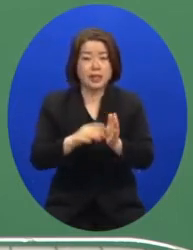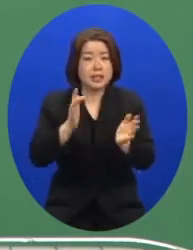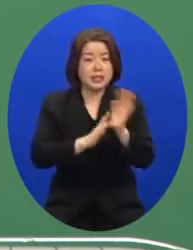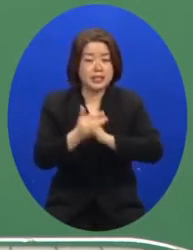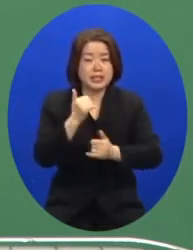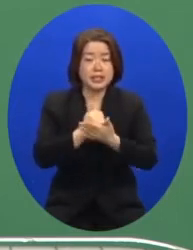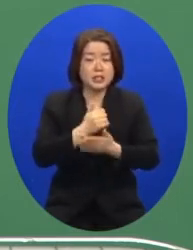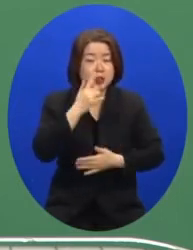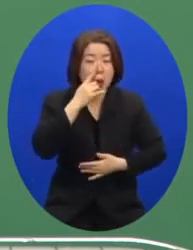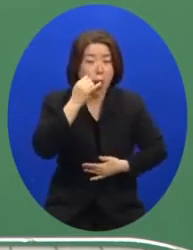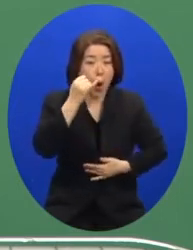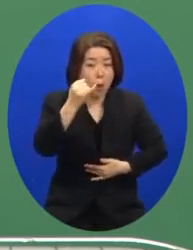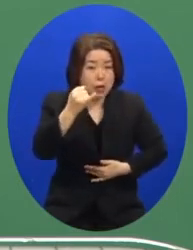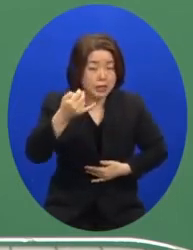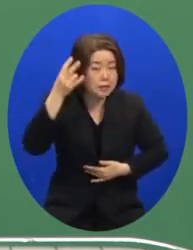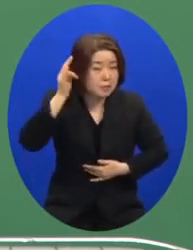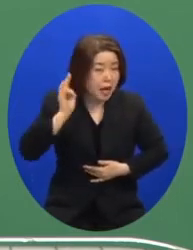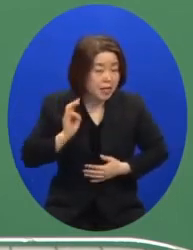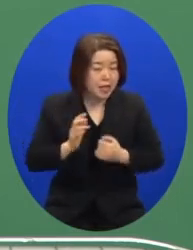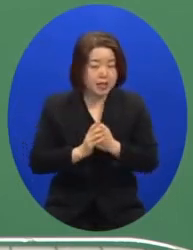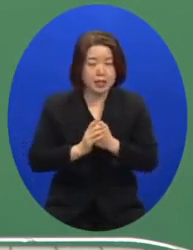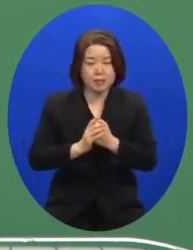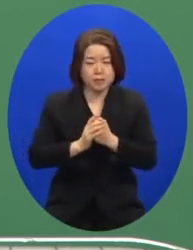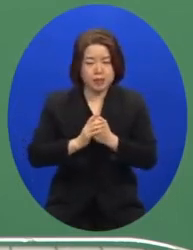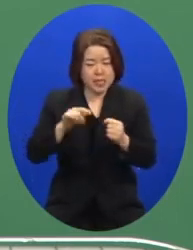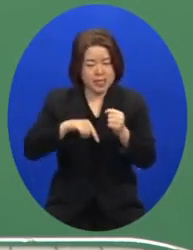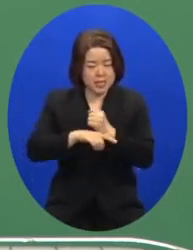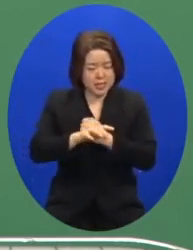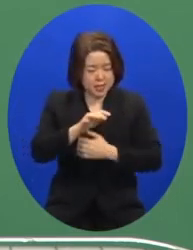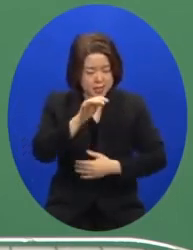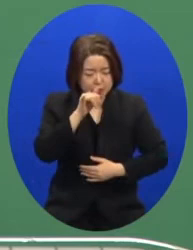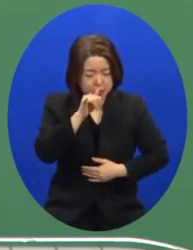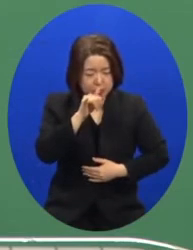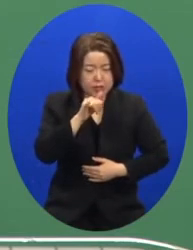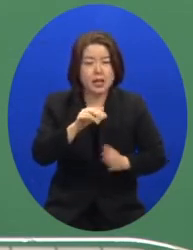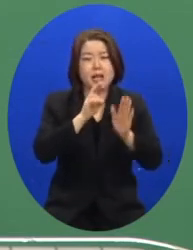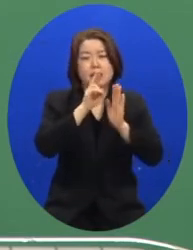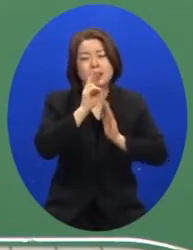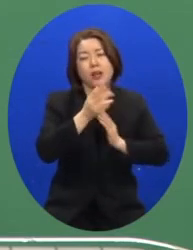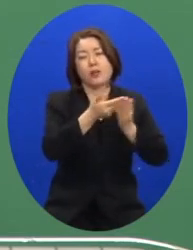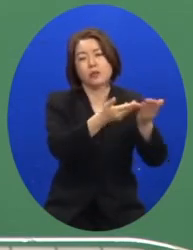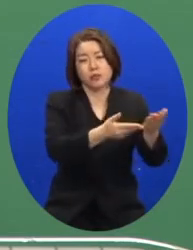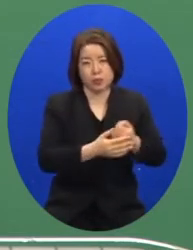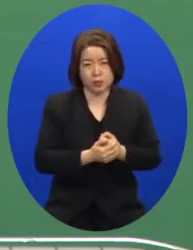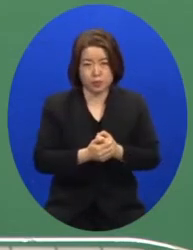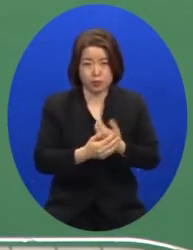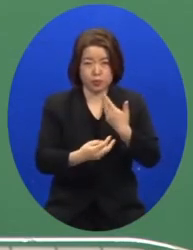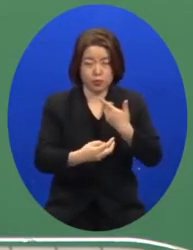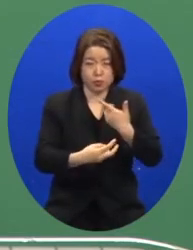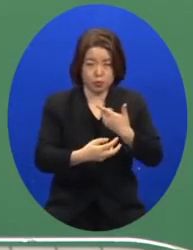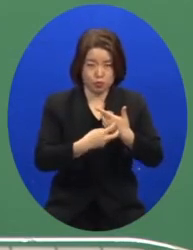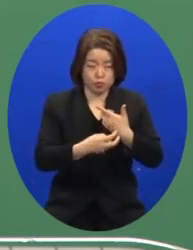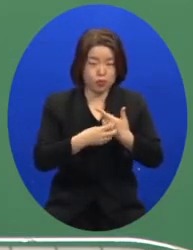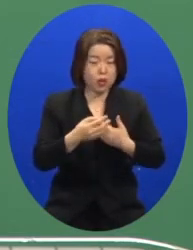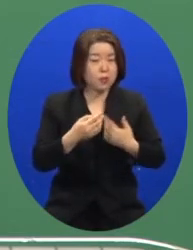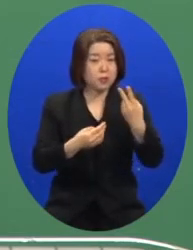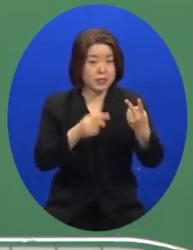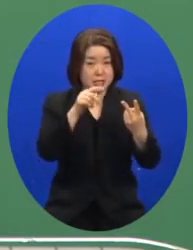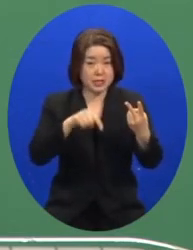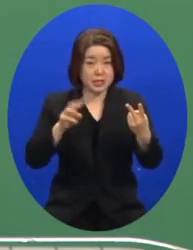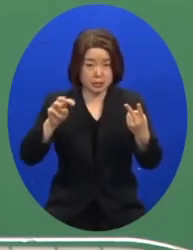아주 의미심장한 예언을 합니다 누가복음 2장 3 15절에 나옵니다 또 칼이